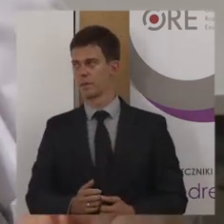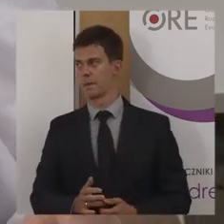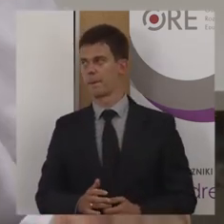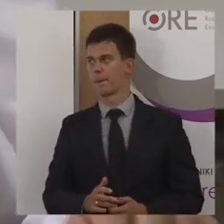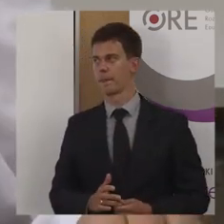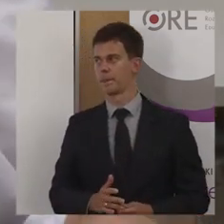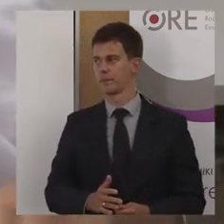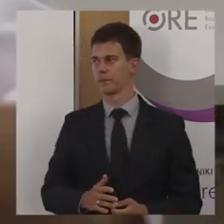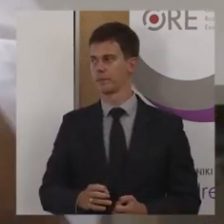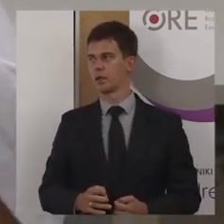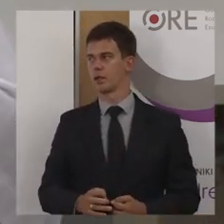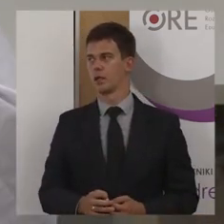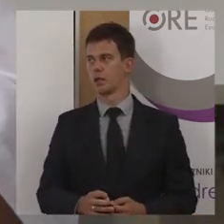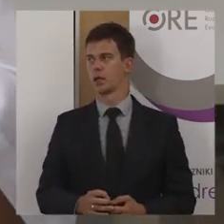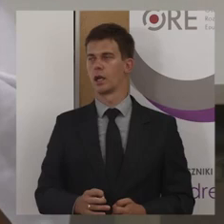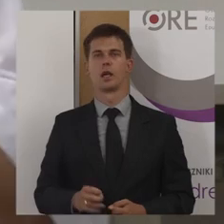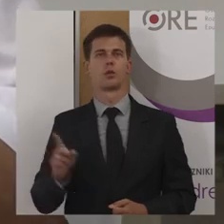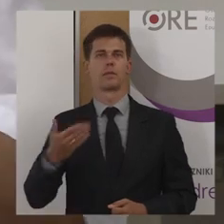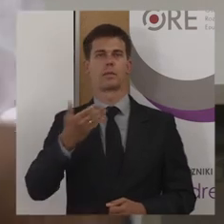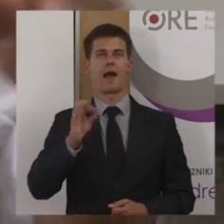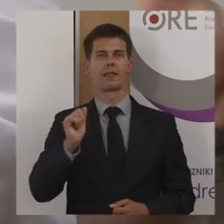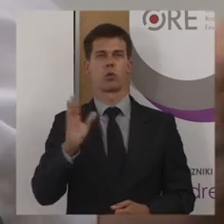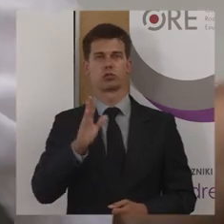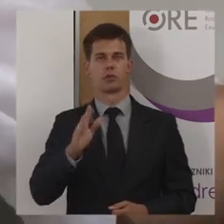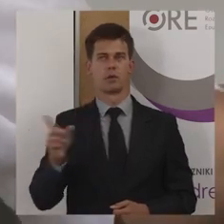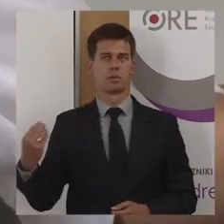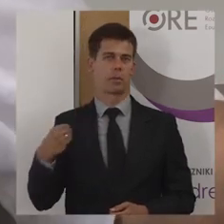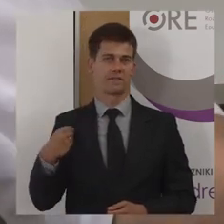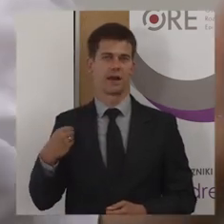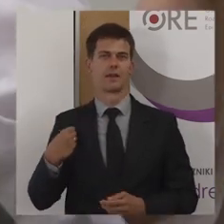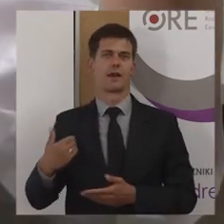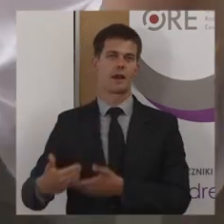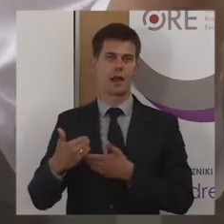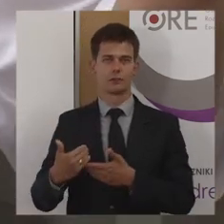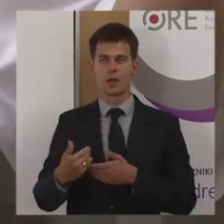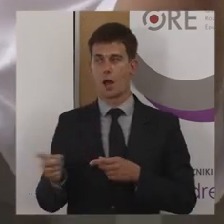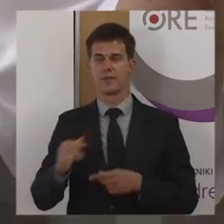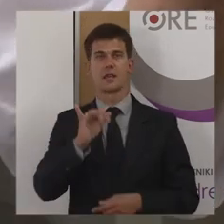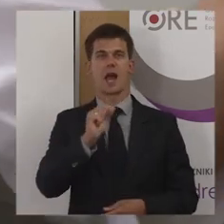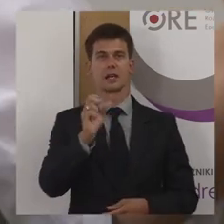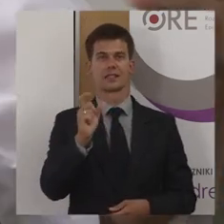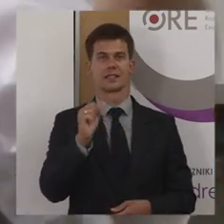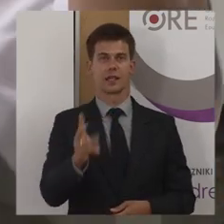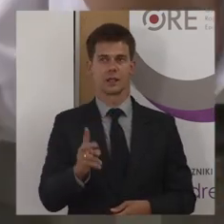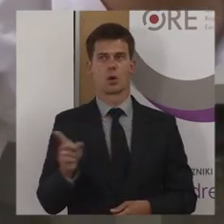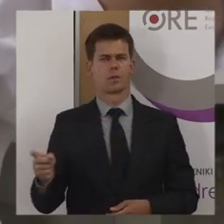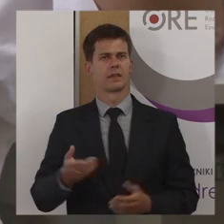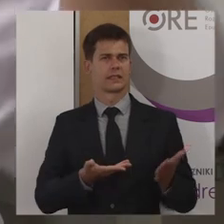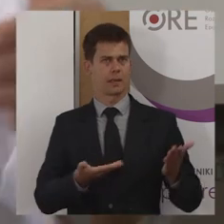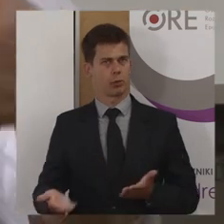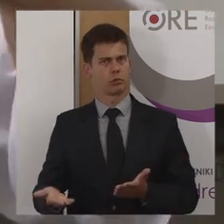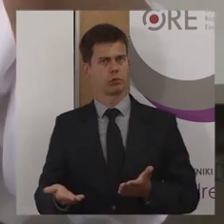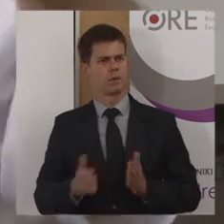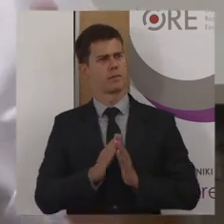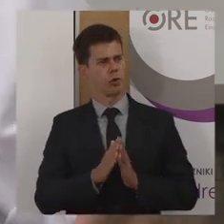mi coś podpowiada co chwilę. Natomiast Jacka właśnie zaprosiłem, żeby dał